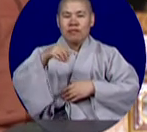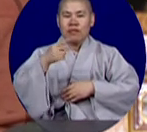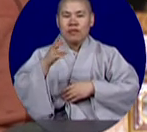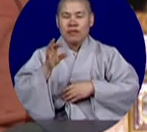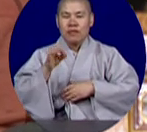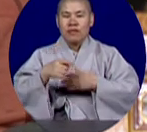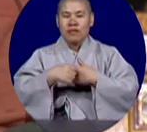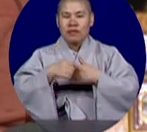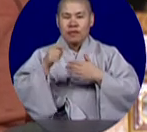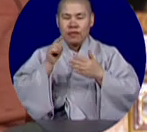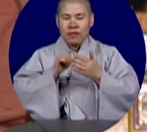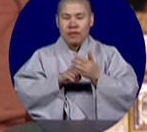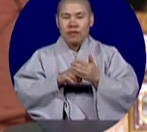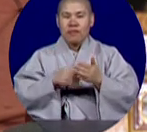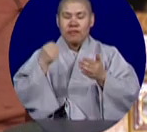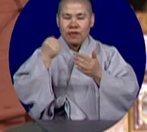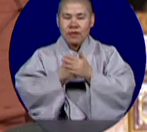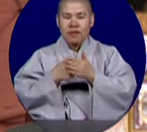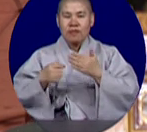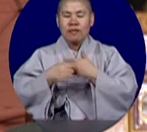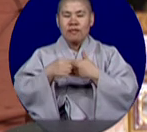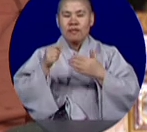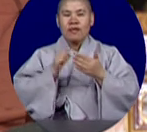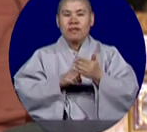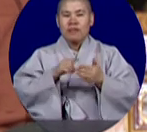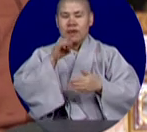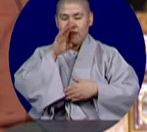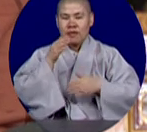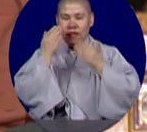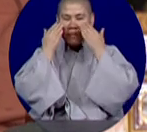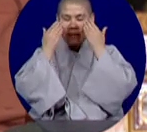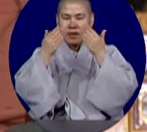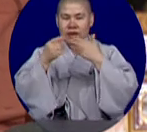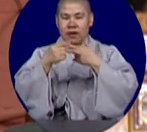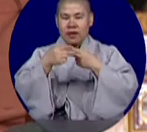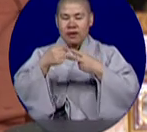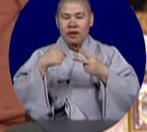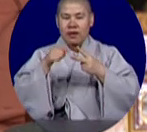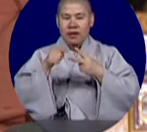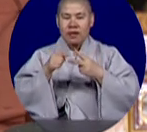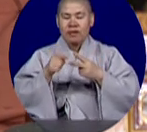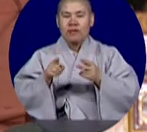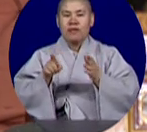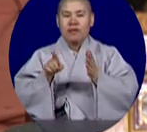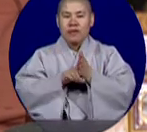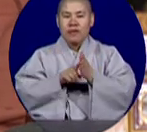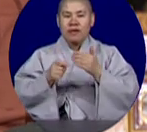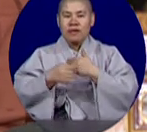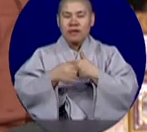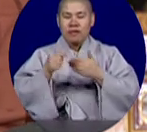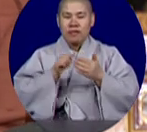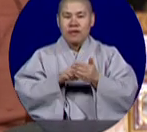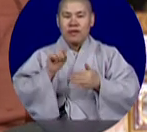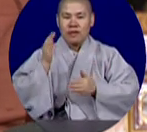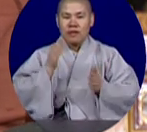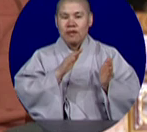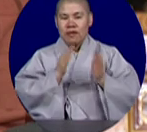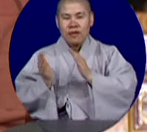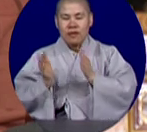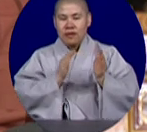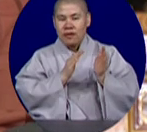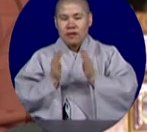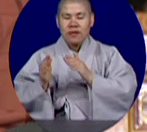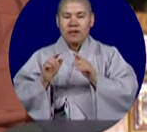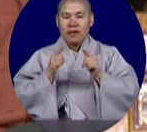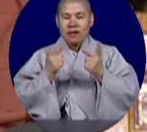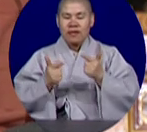돼요. 그래서 확실한 이해도 신심이고 흔들리지 않는